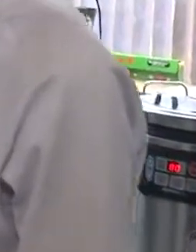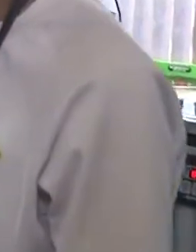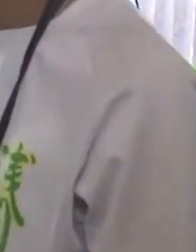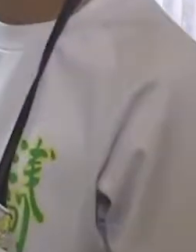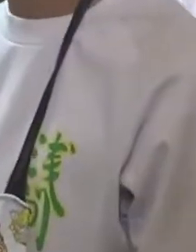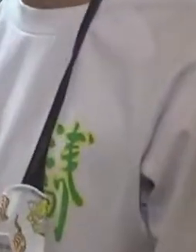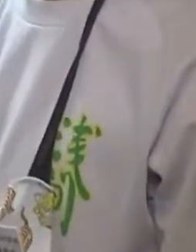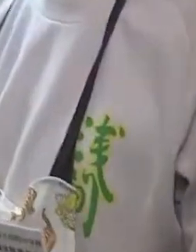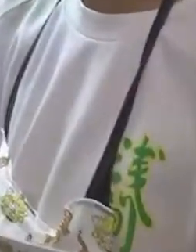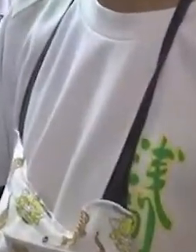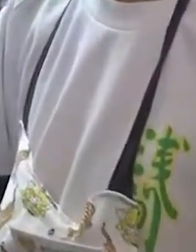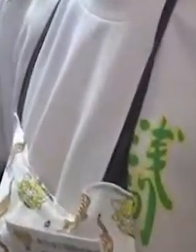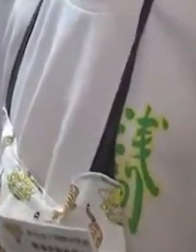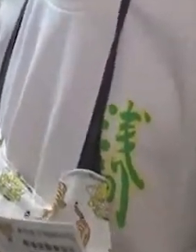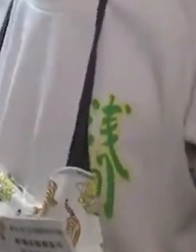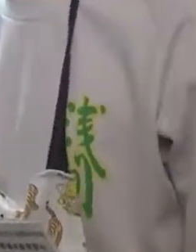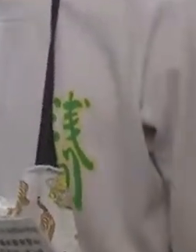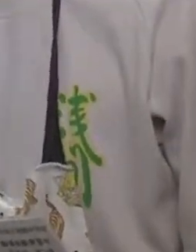いや、